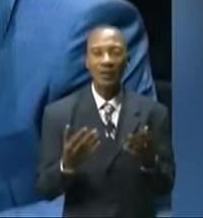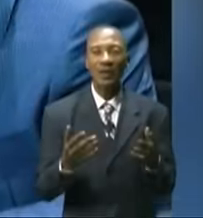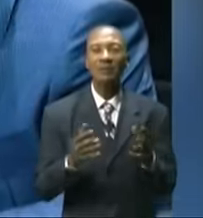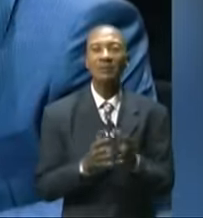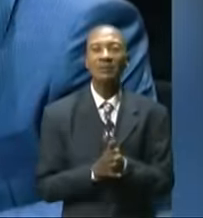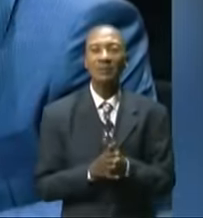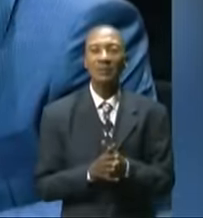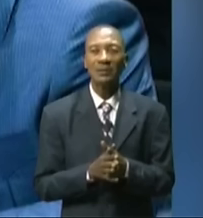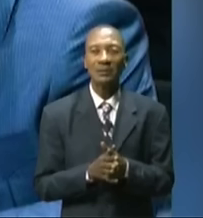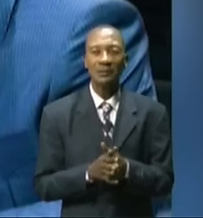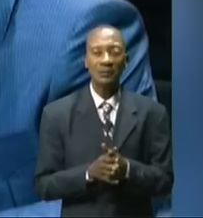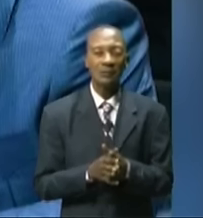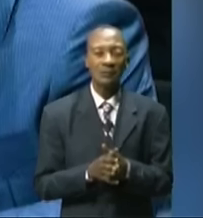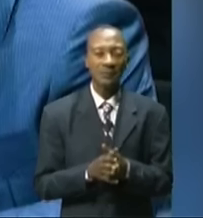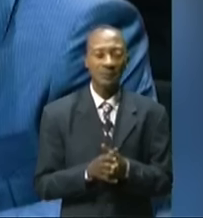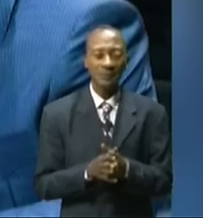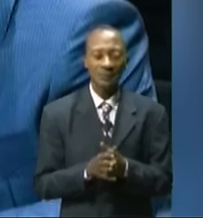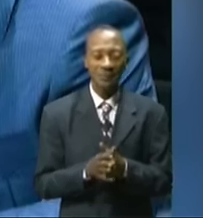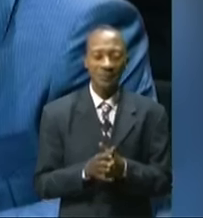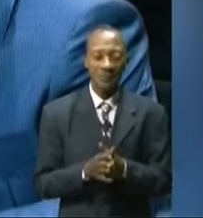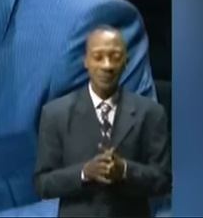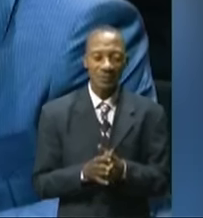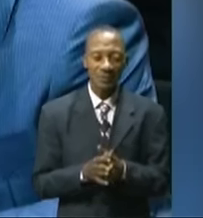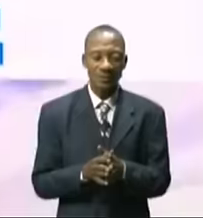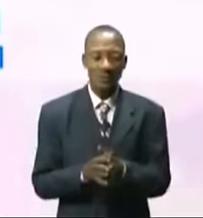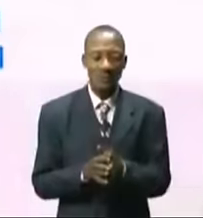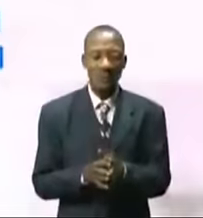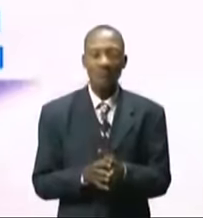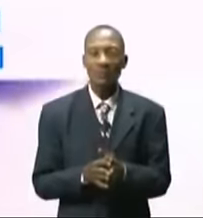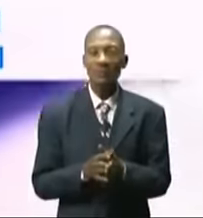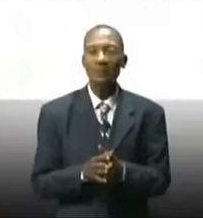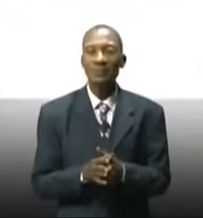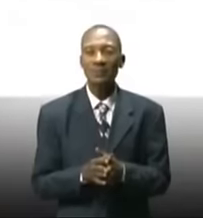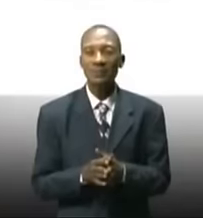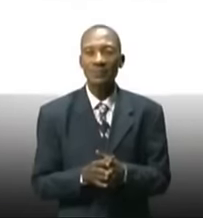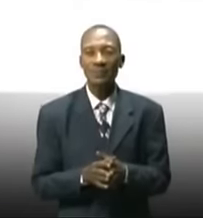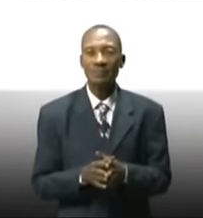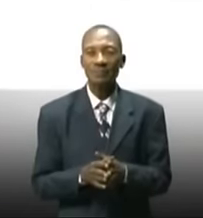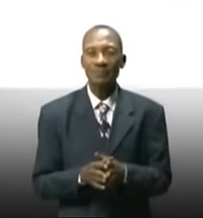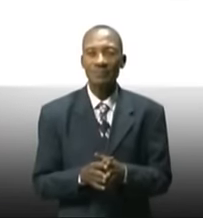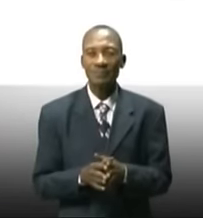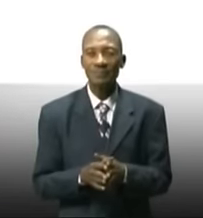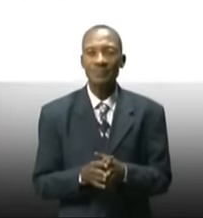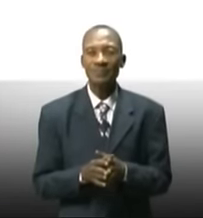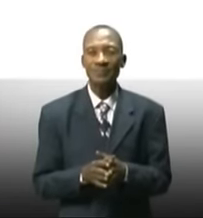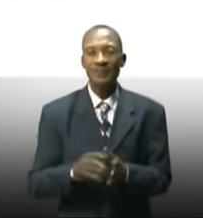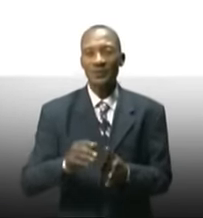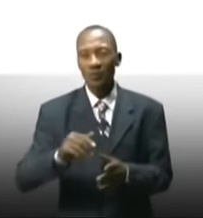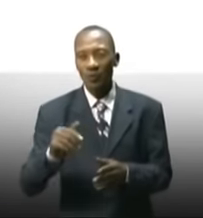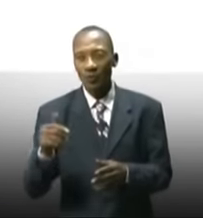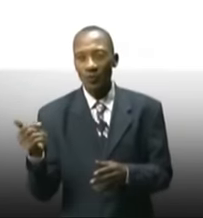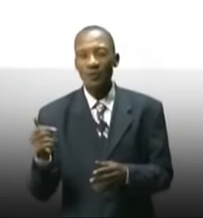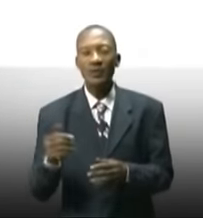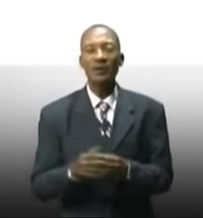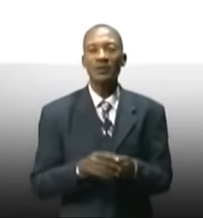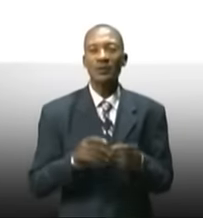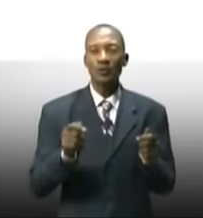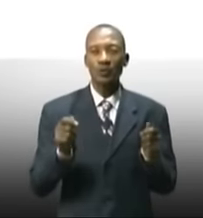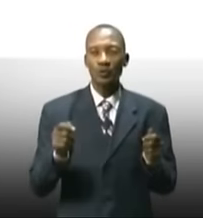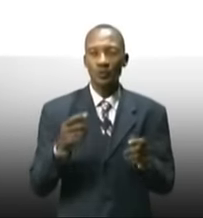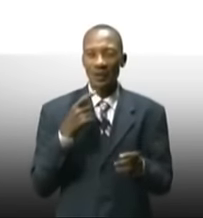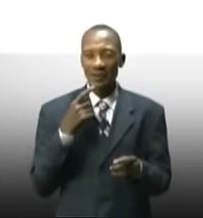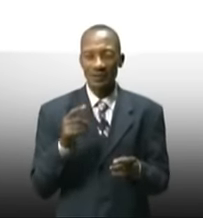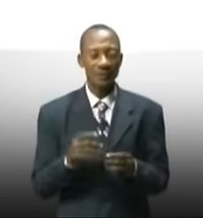le théâtre des combats, note la transparence. Violence dans l'est de la RDC, les